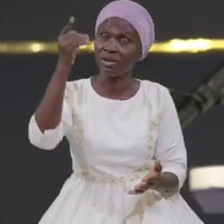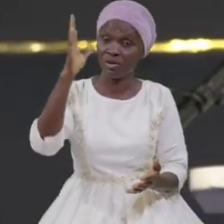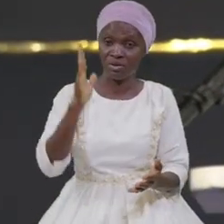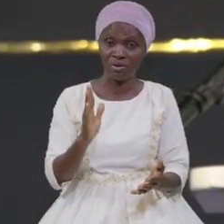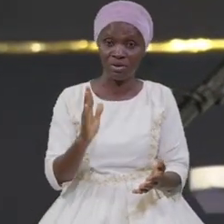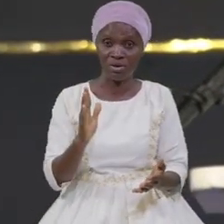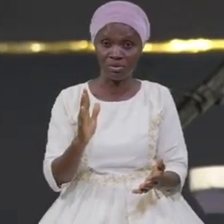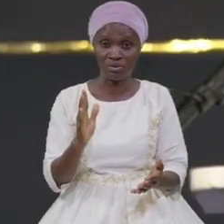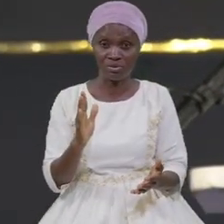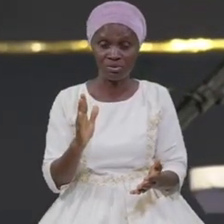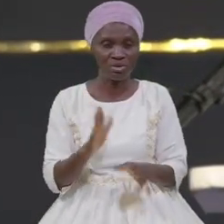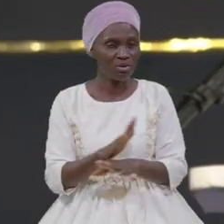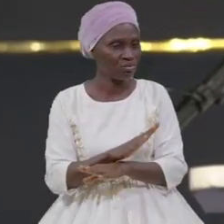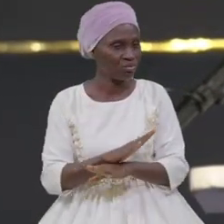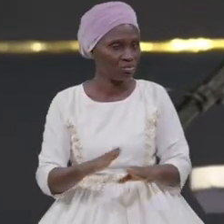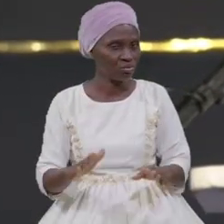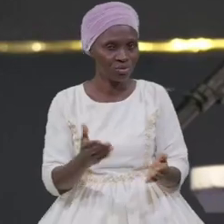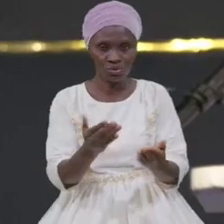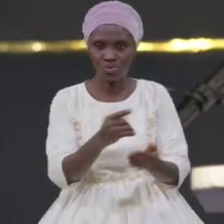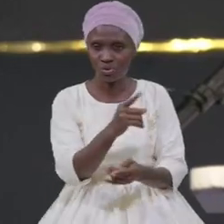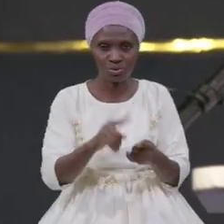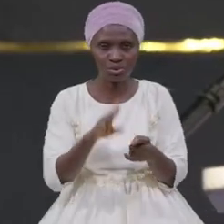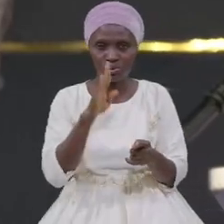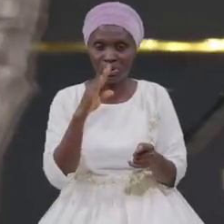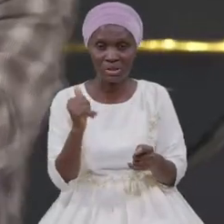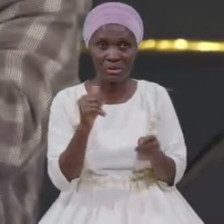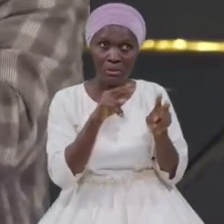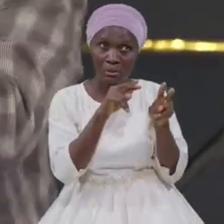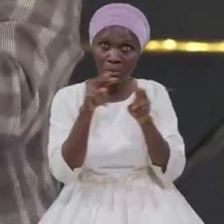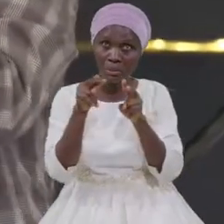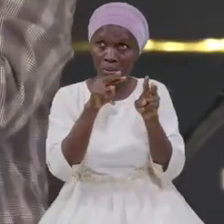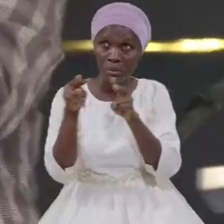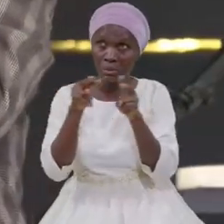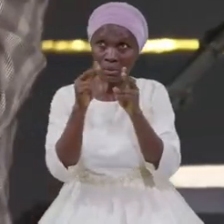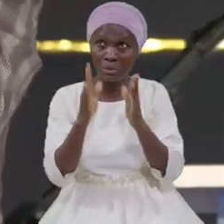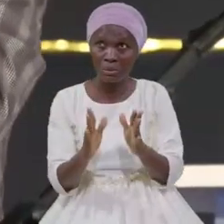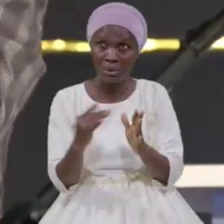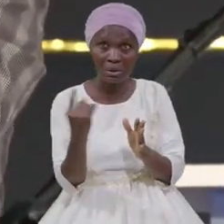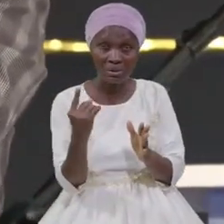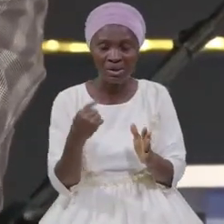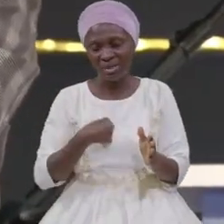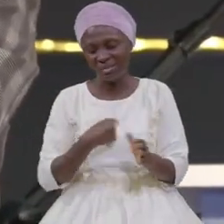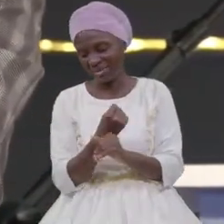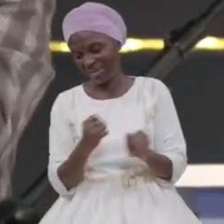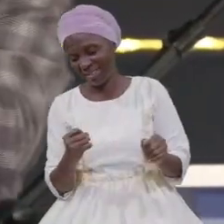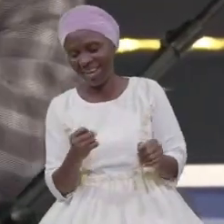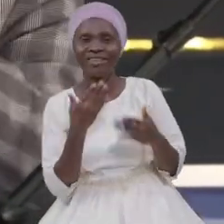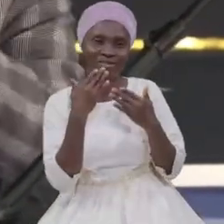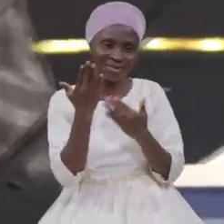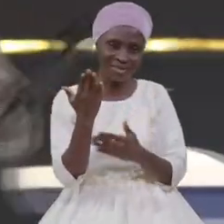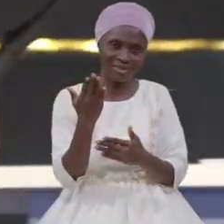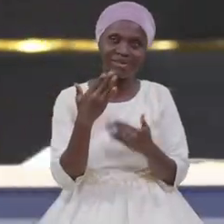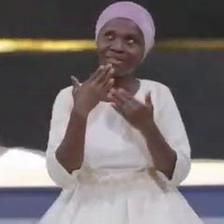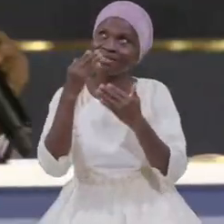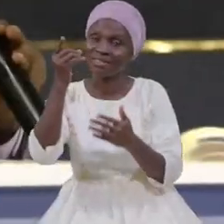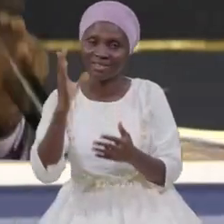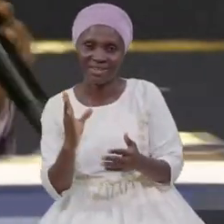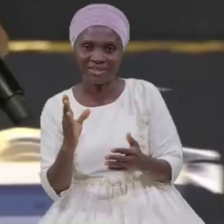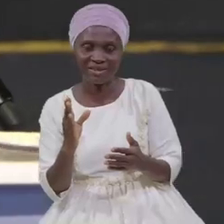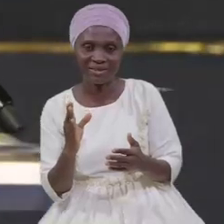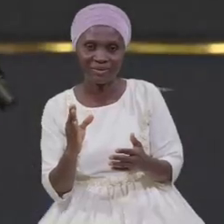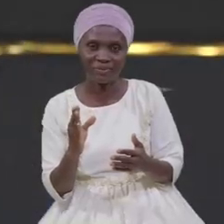Dieu ne veut pas que tu sois un spectateur. Je suis sauvé, non. Dieu merci, je suis sauvé. J'ai